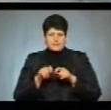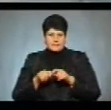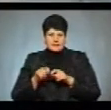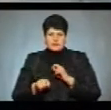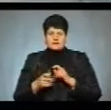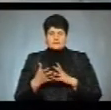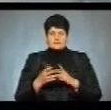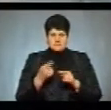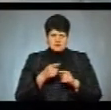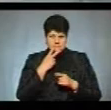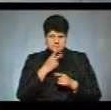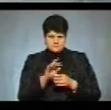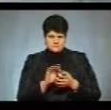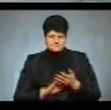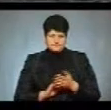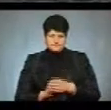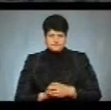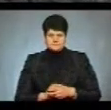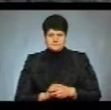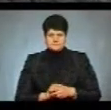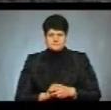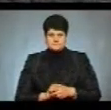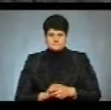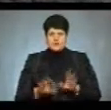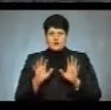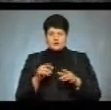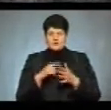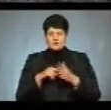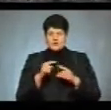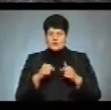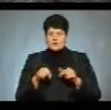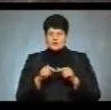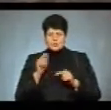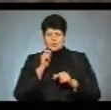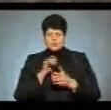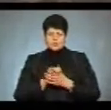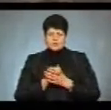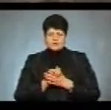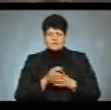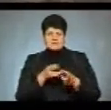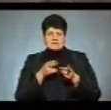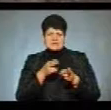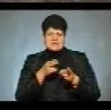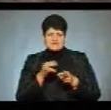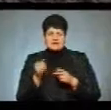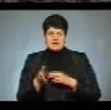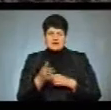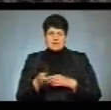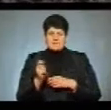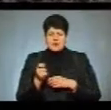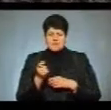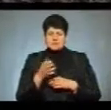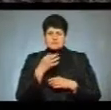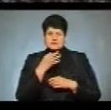Держпродспоживслужби. Детальніше про це далі у сюжеті. Голова міської організації Українського товариства мисливців і рибалок Григорій